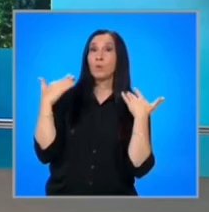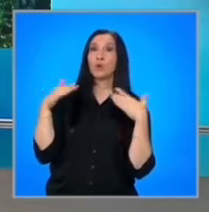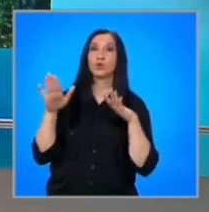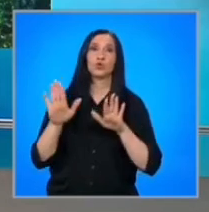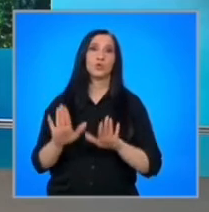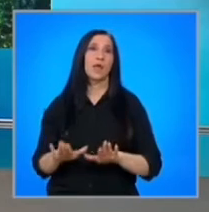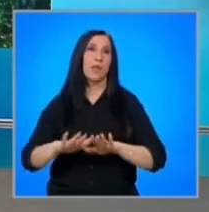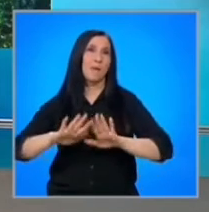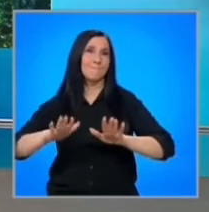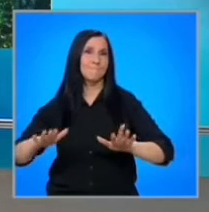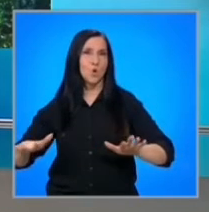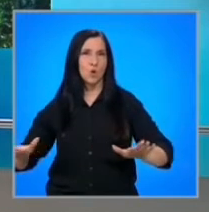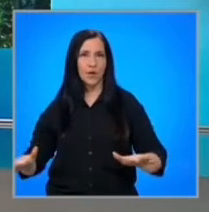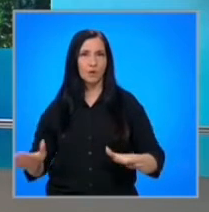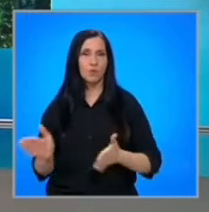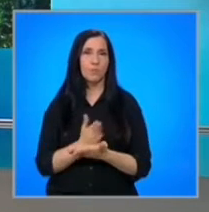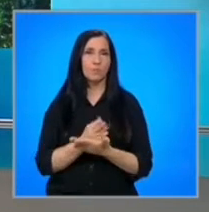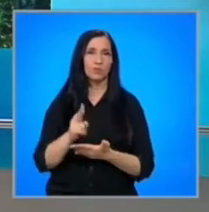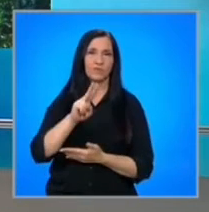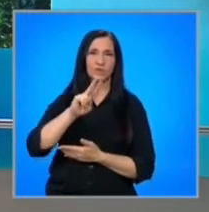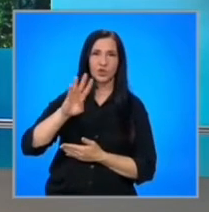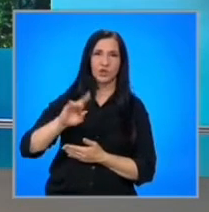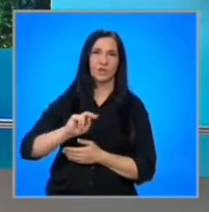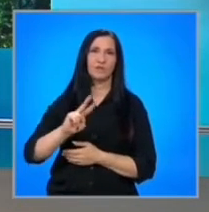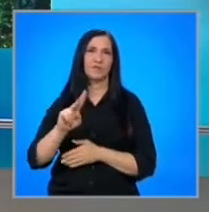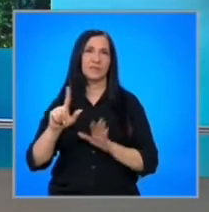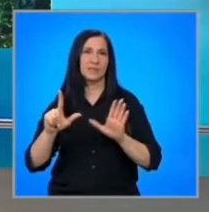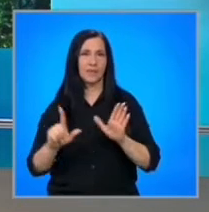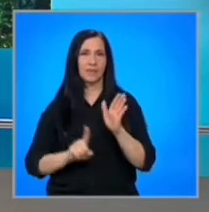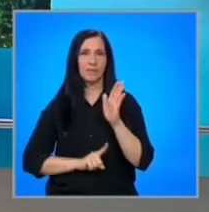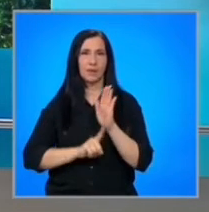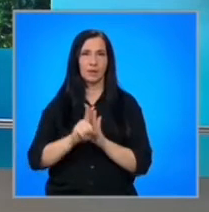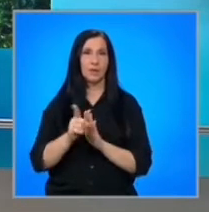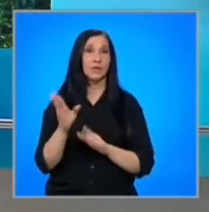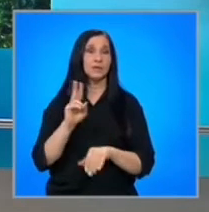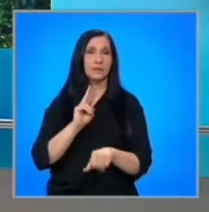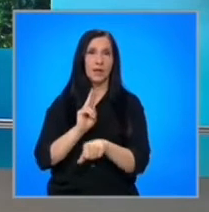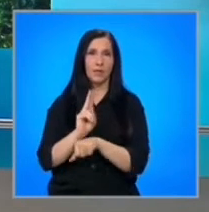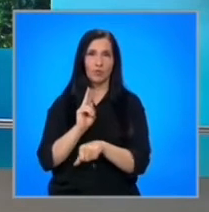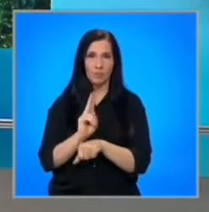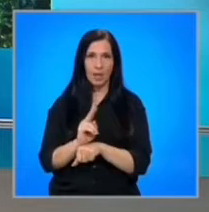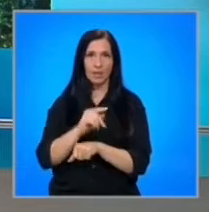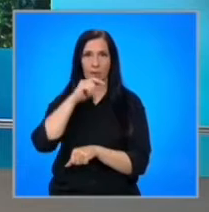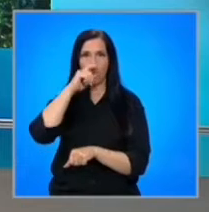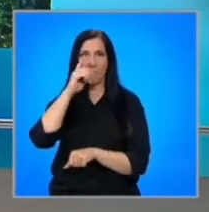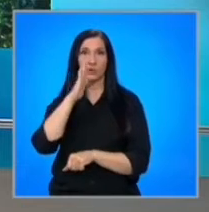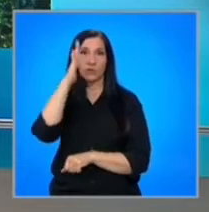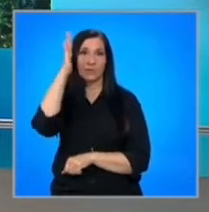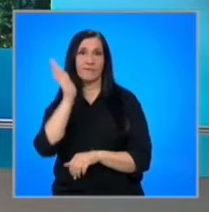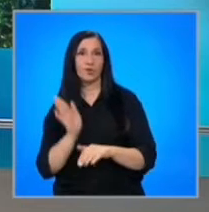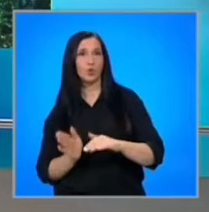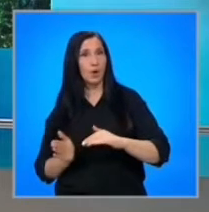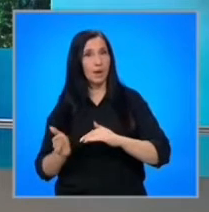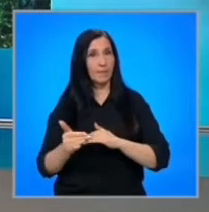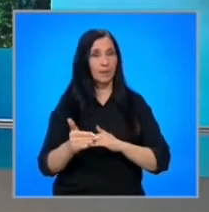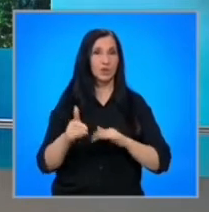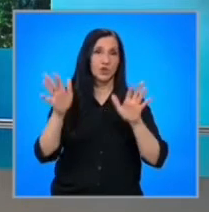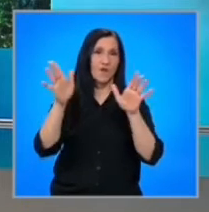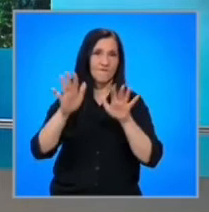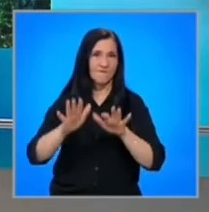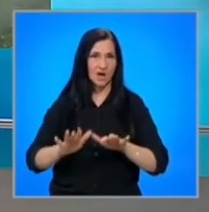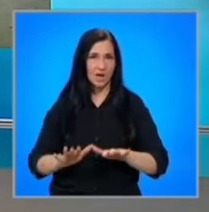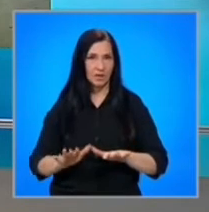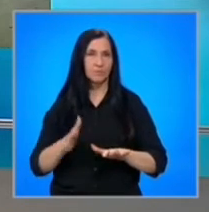се задържи по морския бряг между 24 и 27 градуса. В следобедните часове, главно по северното крайбрежие, ще